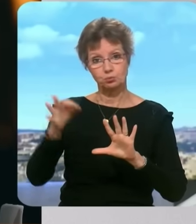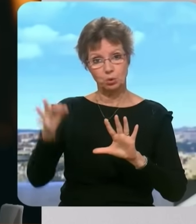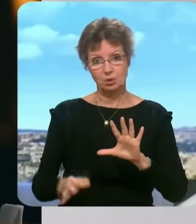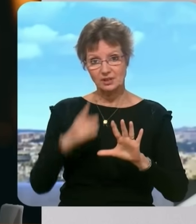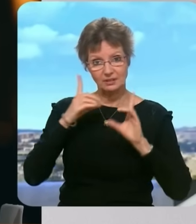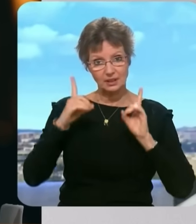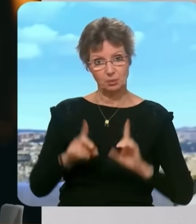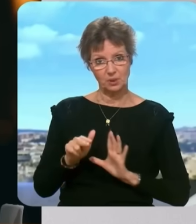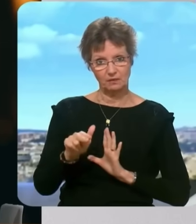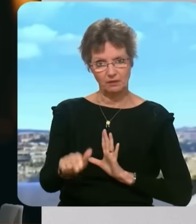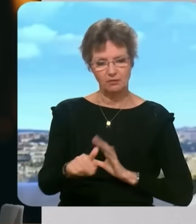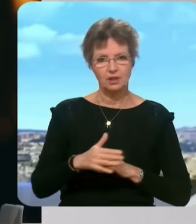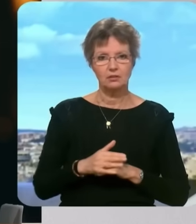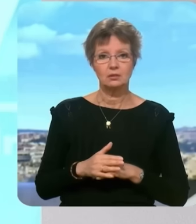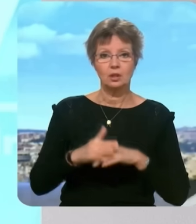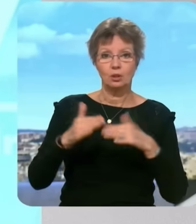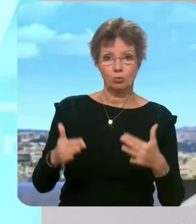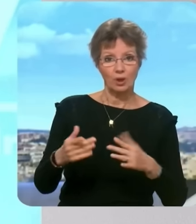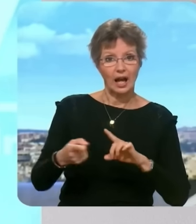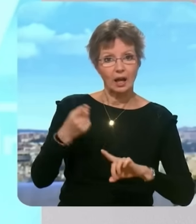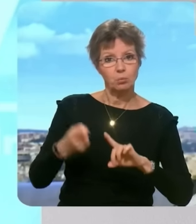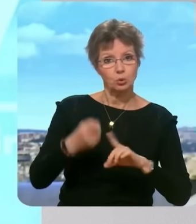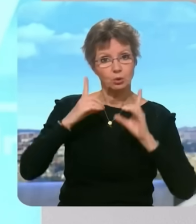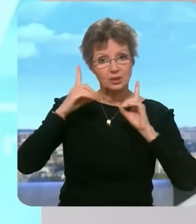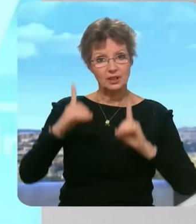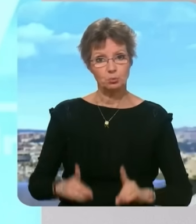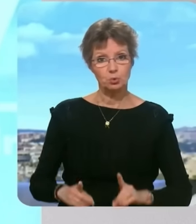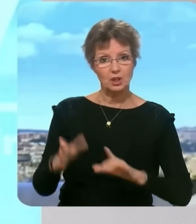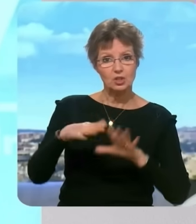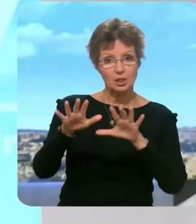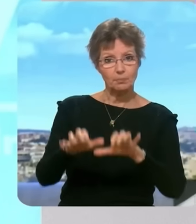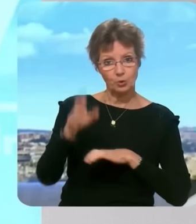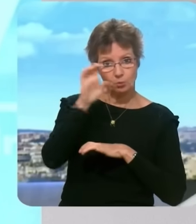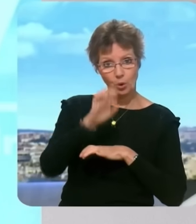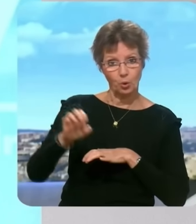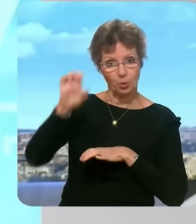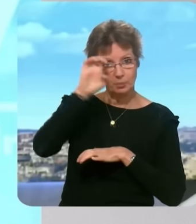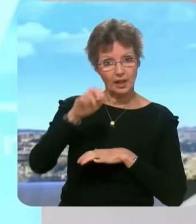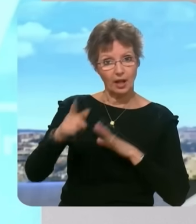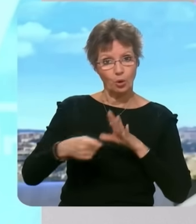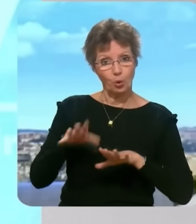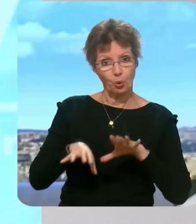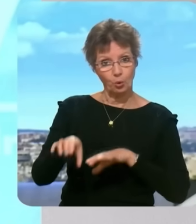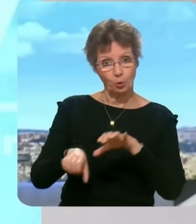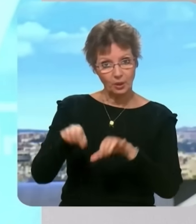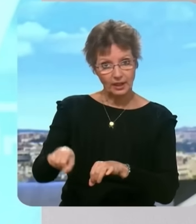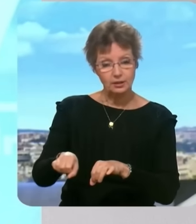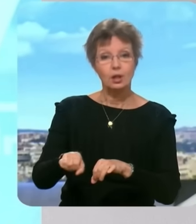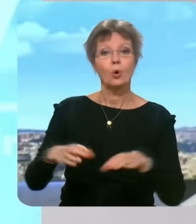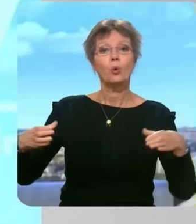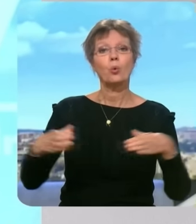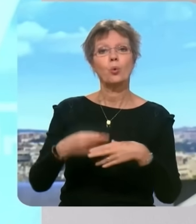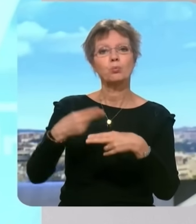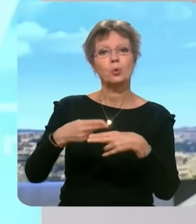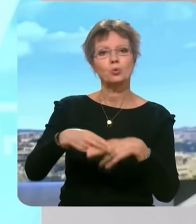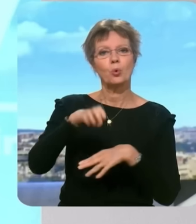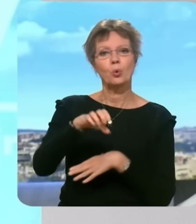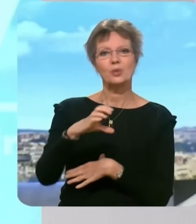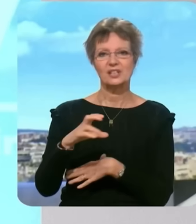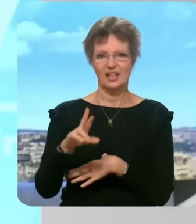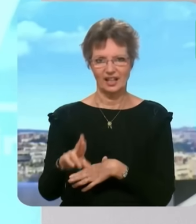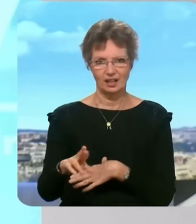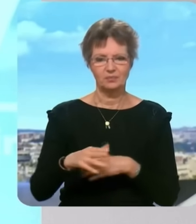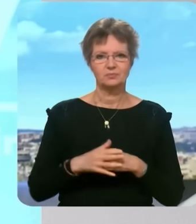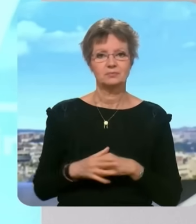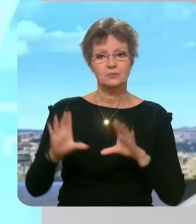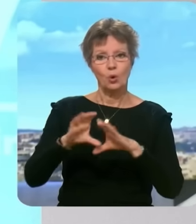pas inutile d'avoir demain des élus Reconquête le plus nombreux possible au Parlement européen pour siéger dans le groupe qui s'appelle le groupe ECR, qui sera, selon tous les sondages,